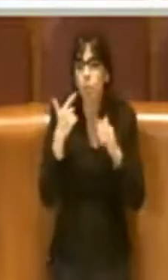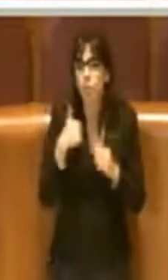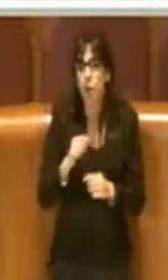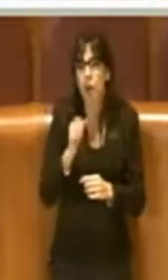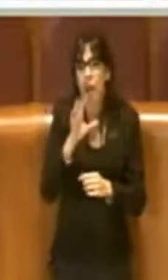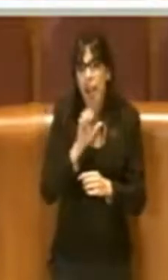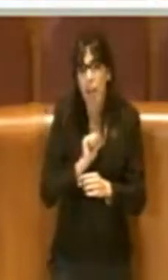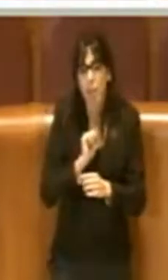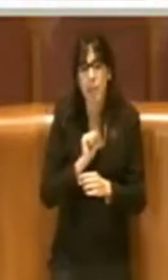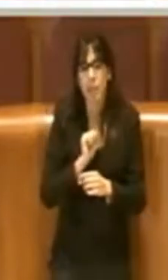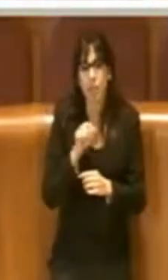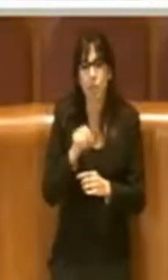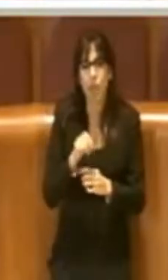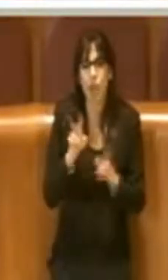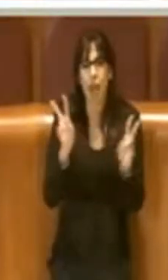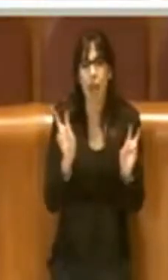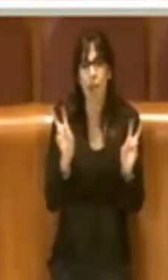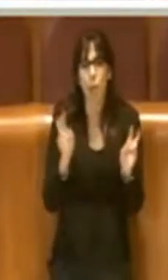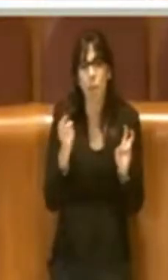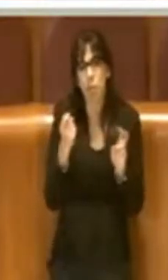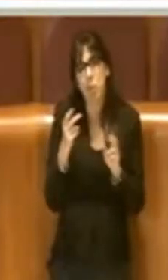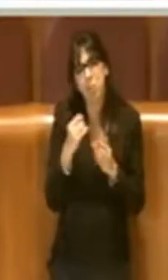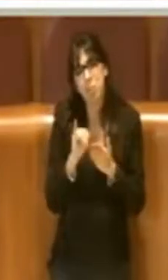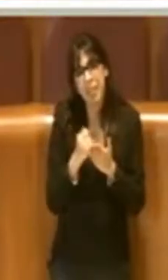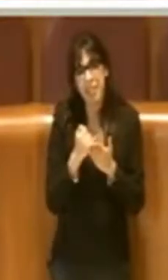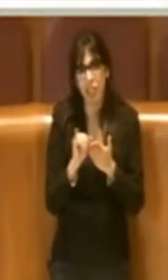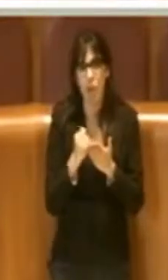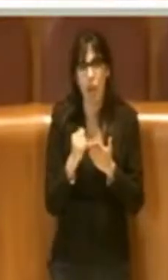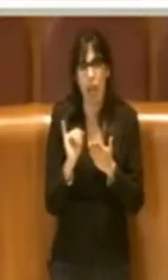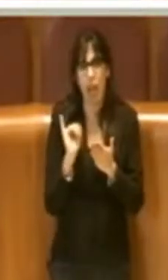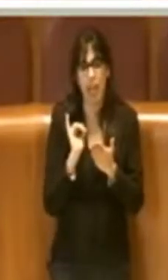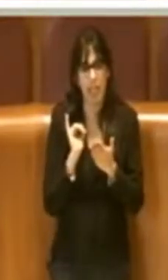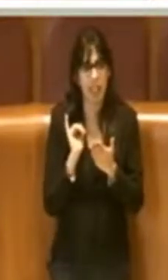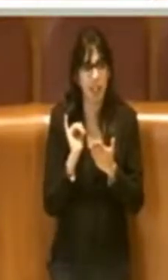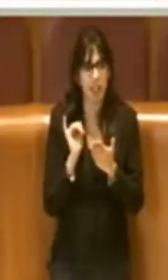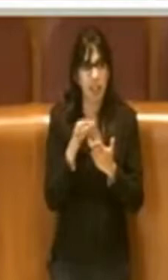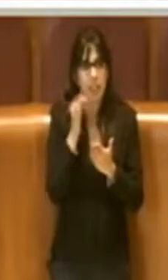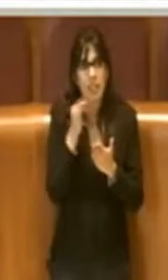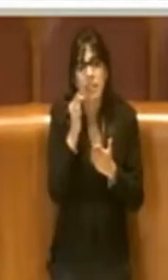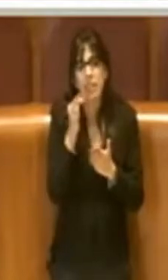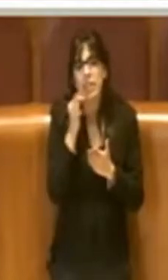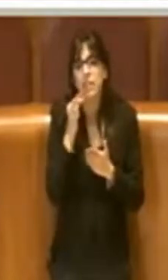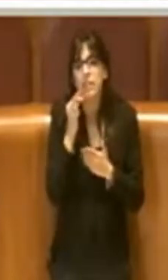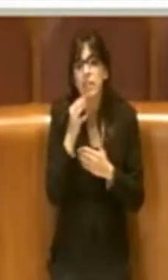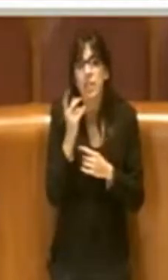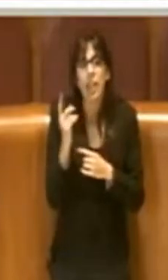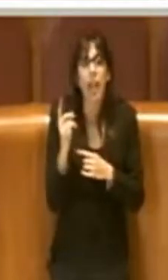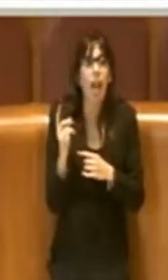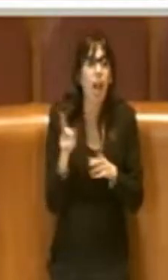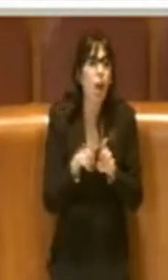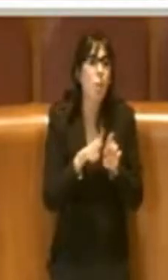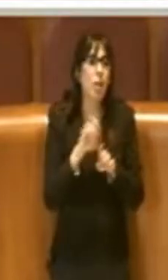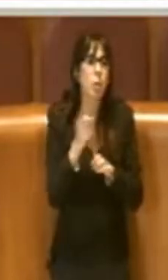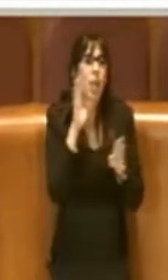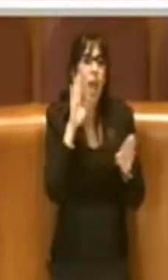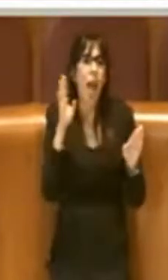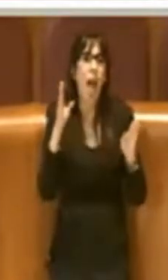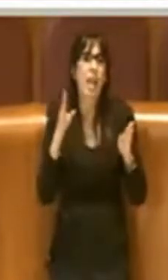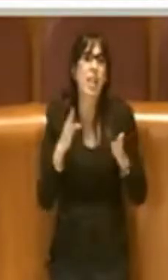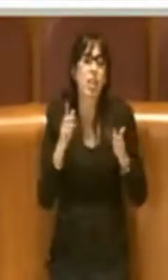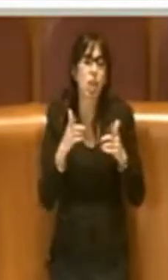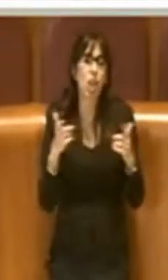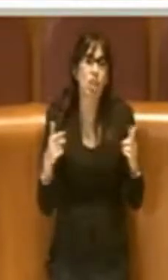un argomento particolare e quindi può sfuggire che invece ha